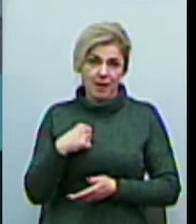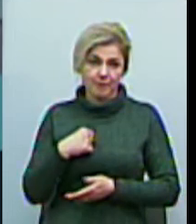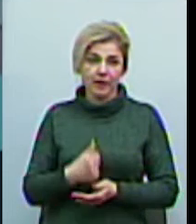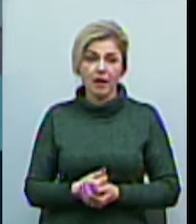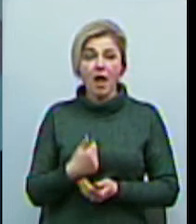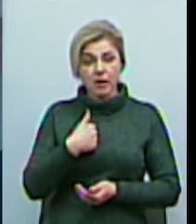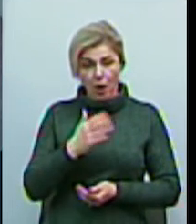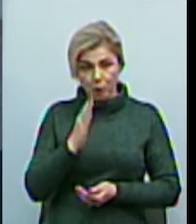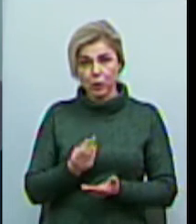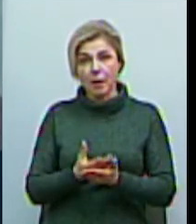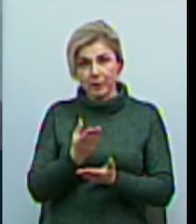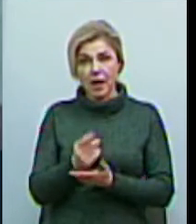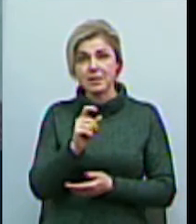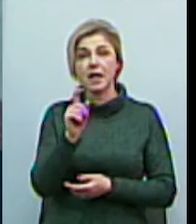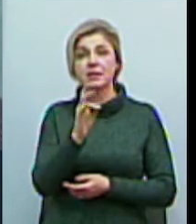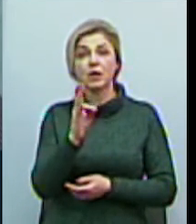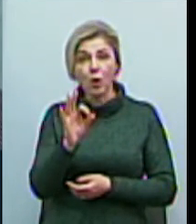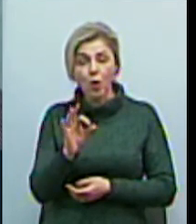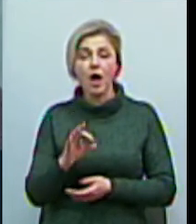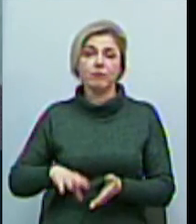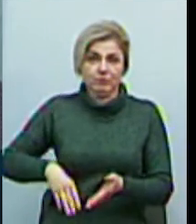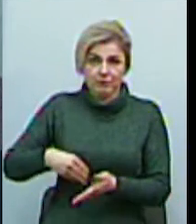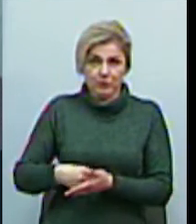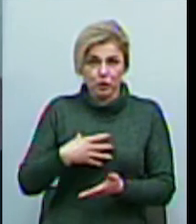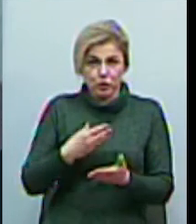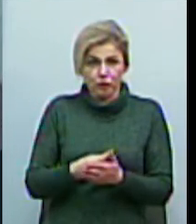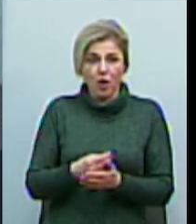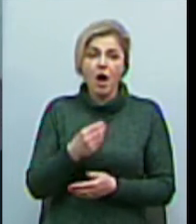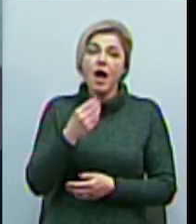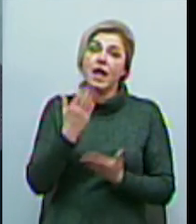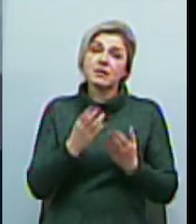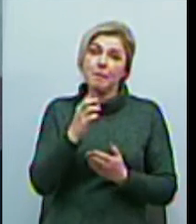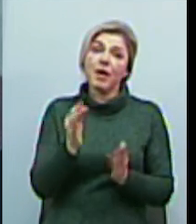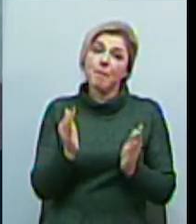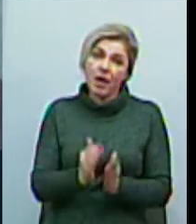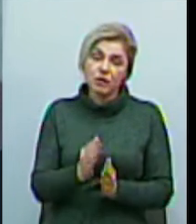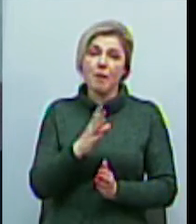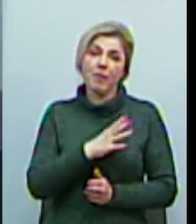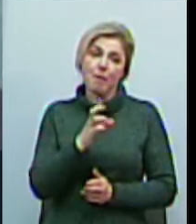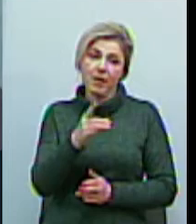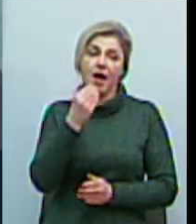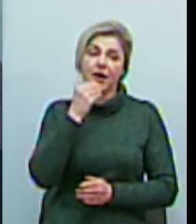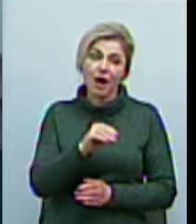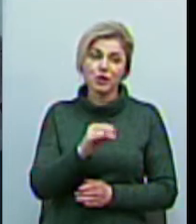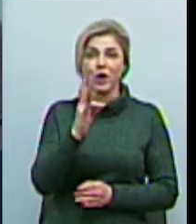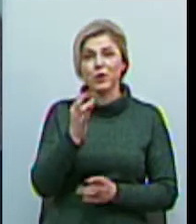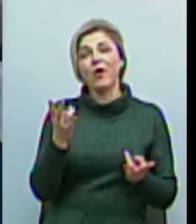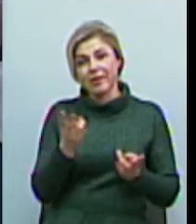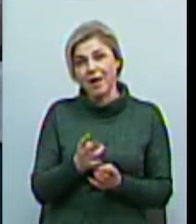своїх кишенькових коштів. Можливо, б трішечки нижче, було б краще, але що зробити? Треба здавати